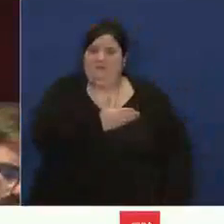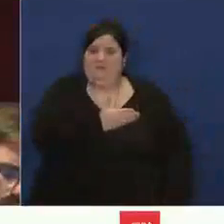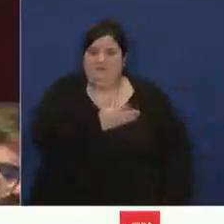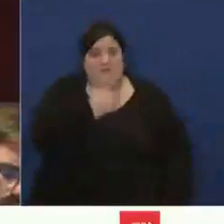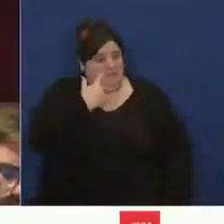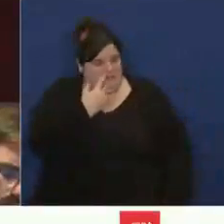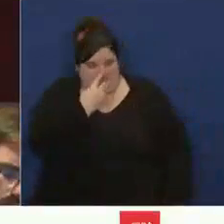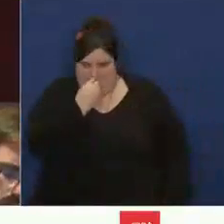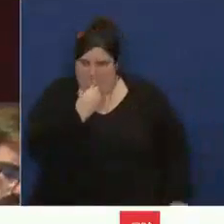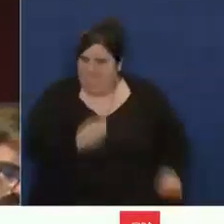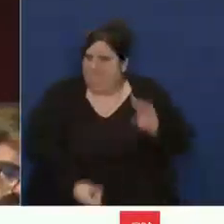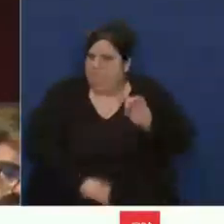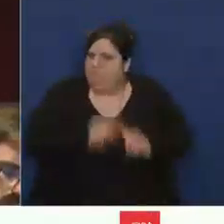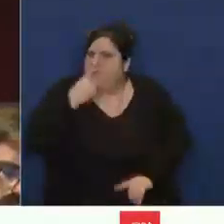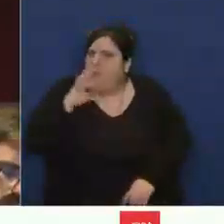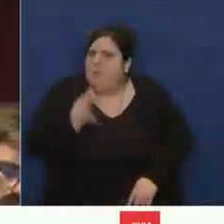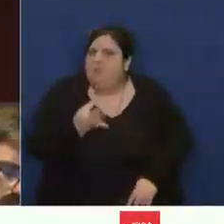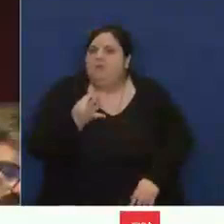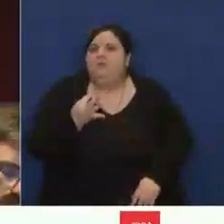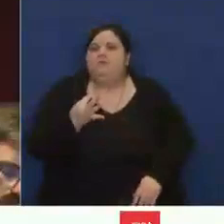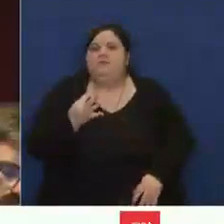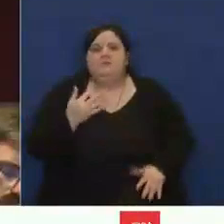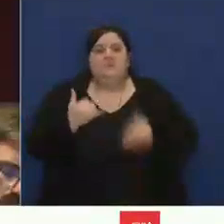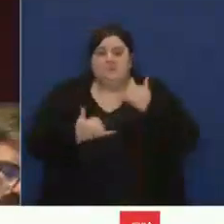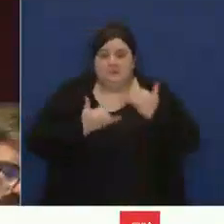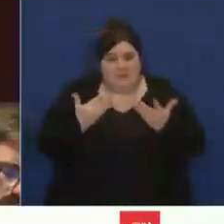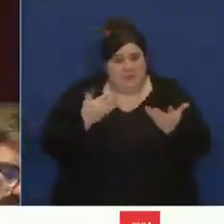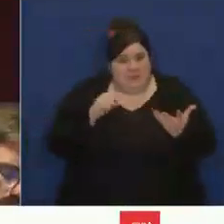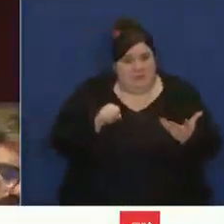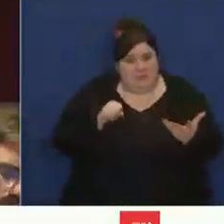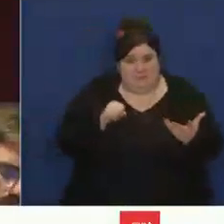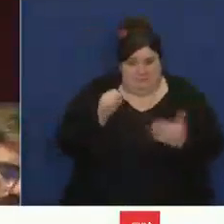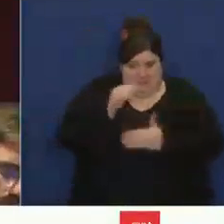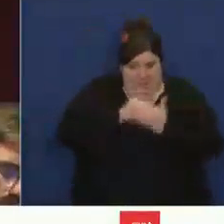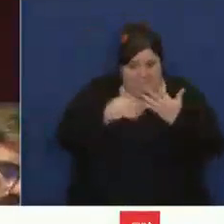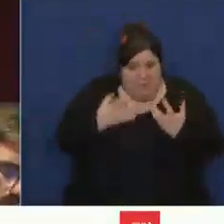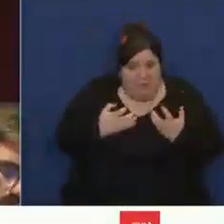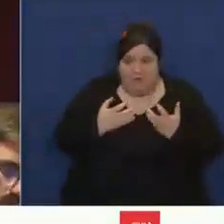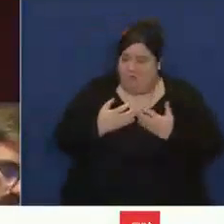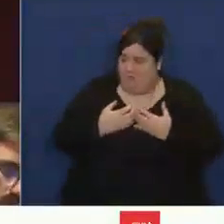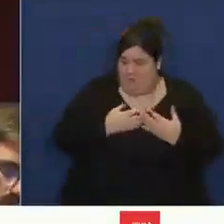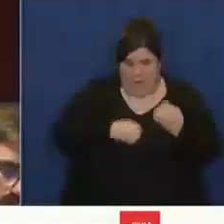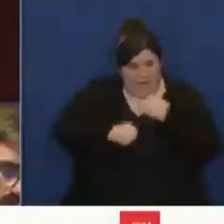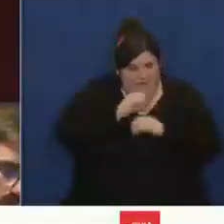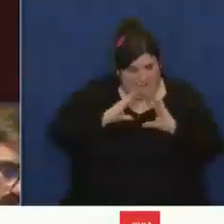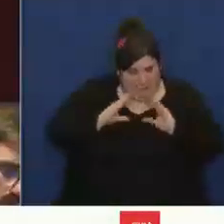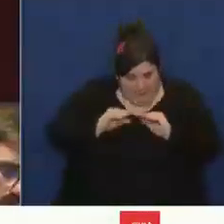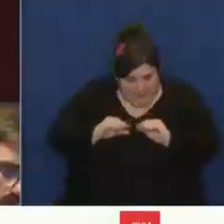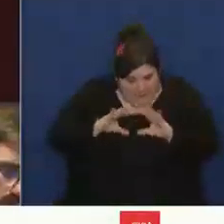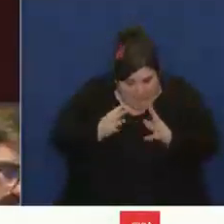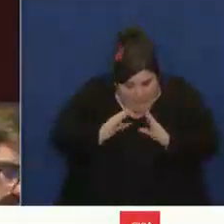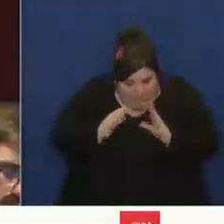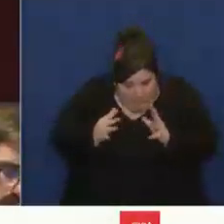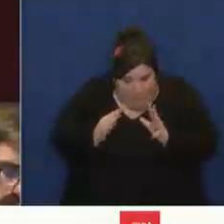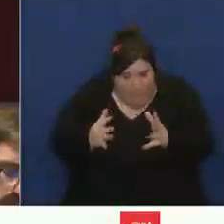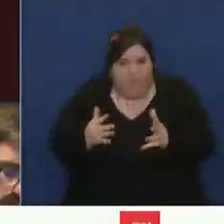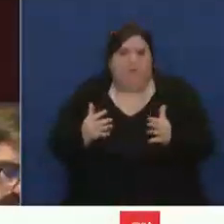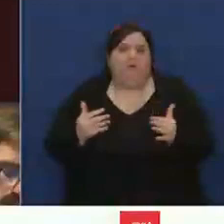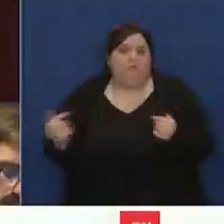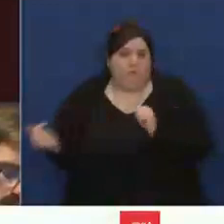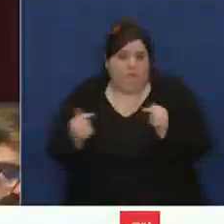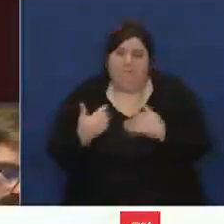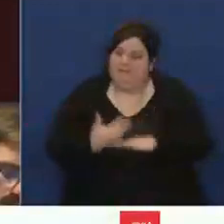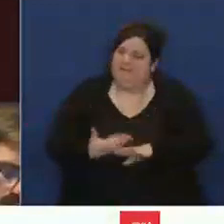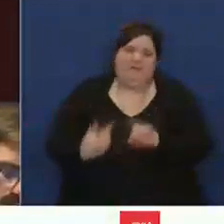nous voulons pouvoir mettre en œuvre un SPASER, avoir ce dialogue régulièrement sur sa mise en œuvre, il nous faudrait aussi avoir